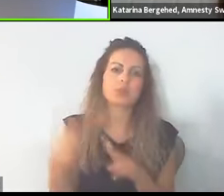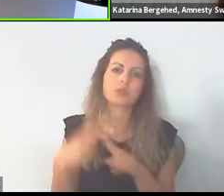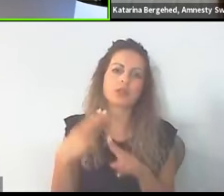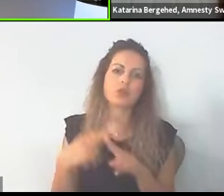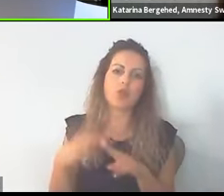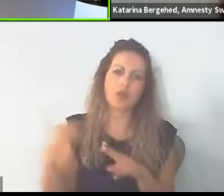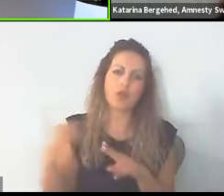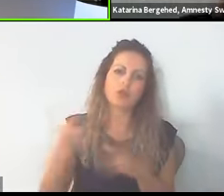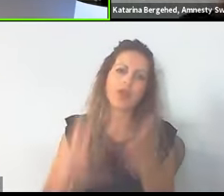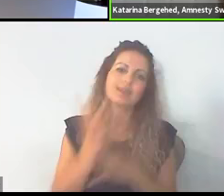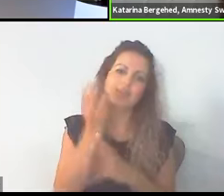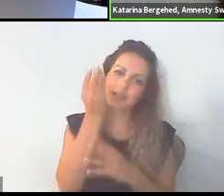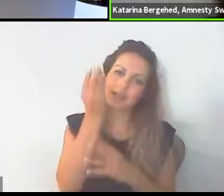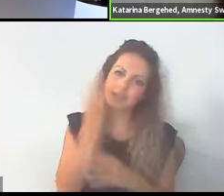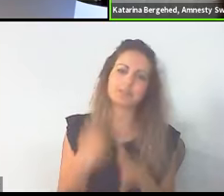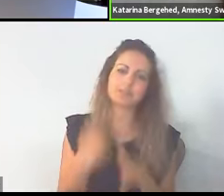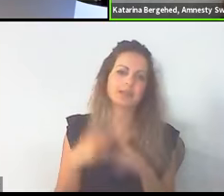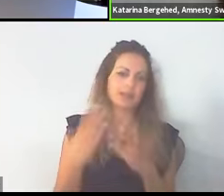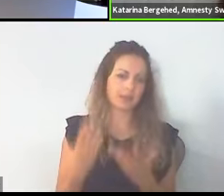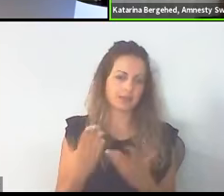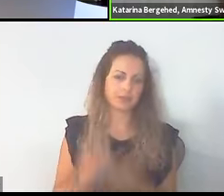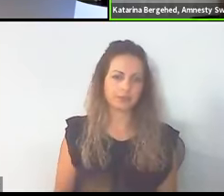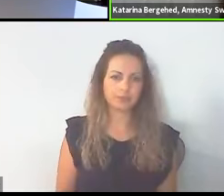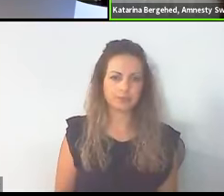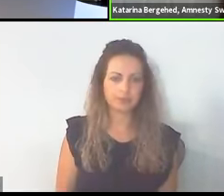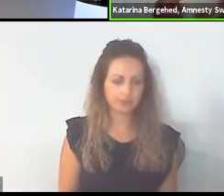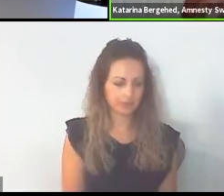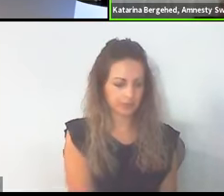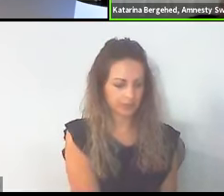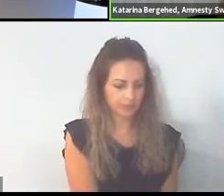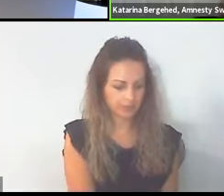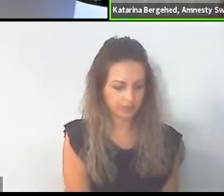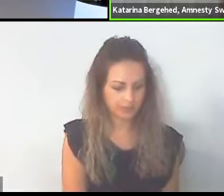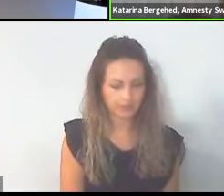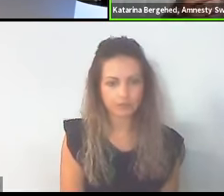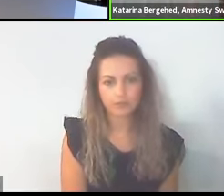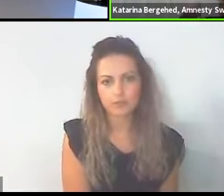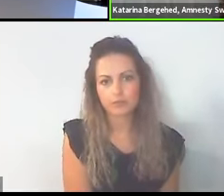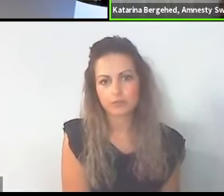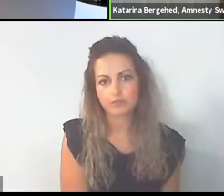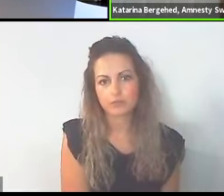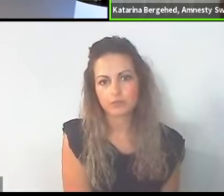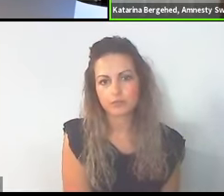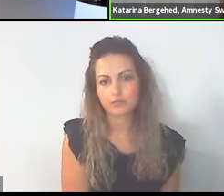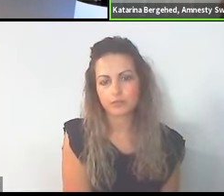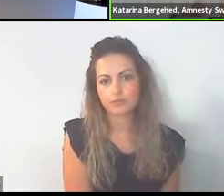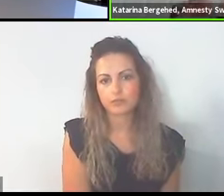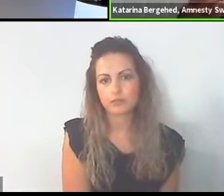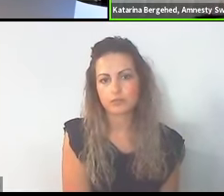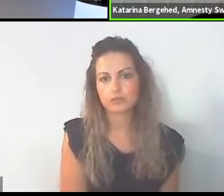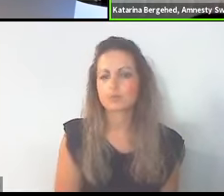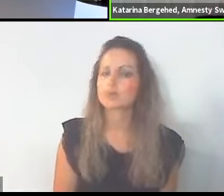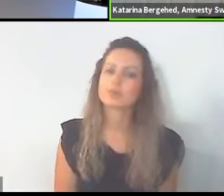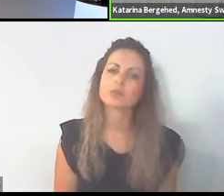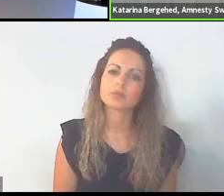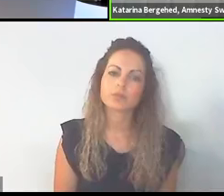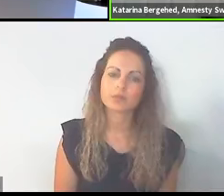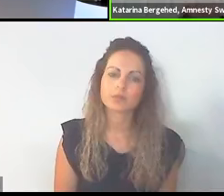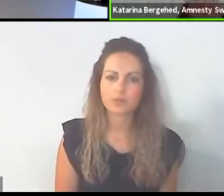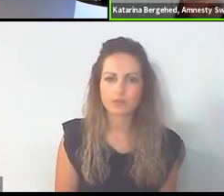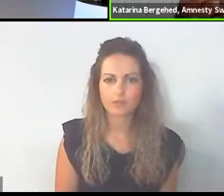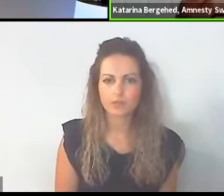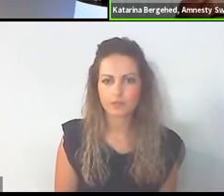εξέλιξη. And of course we will keep monitoring whether this initiative and these measures are